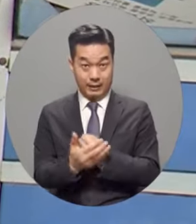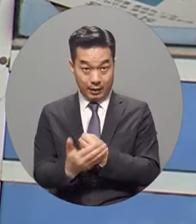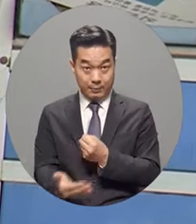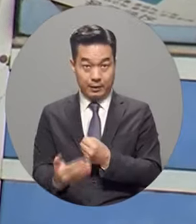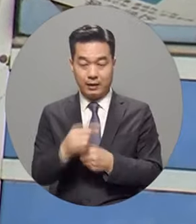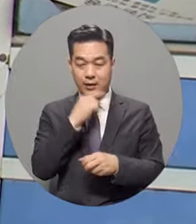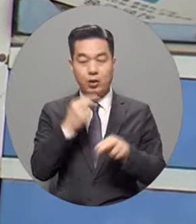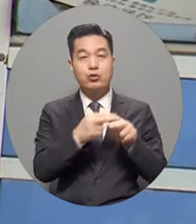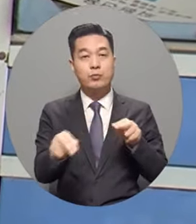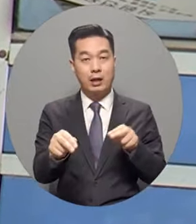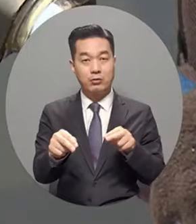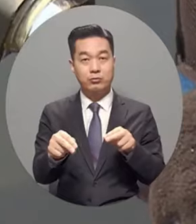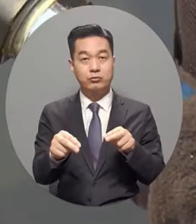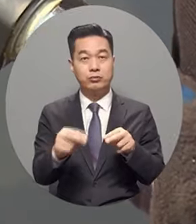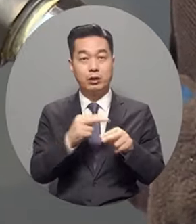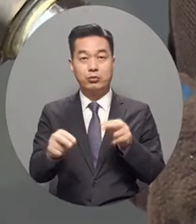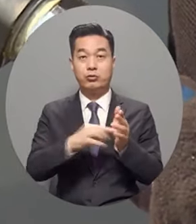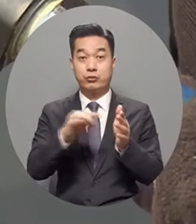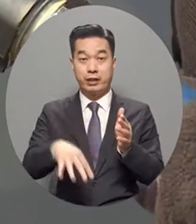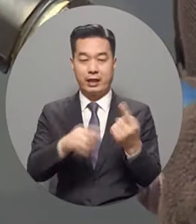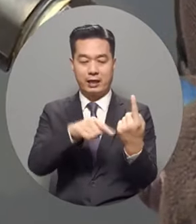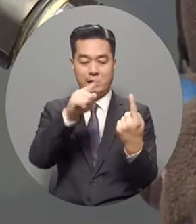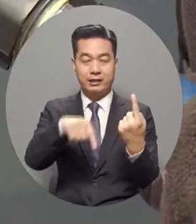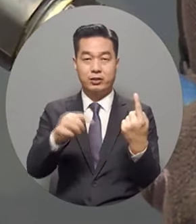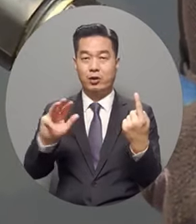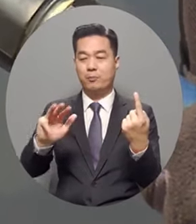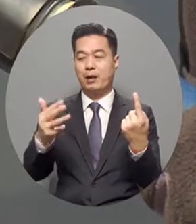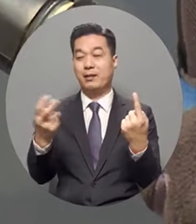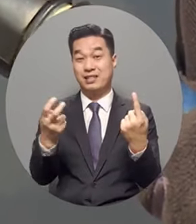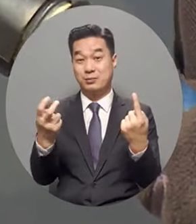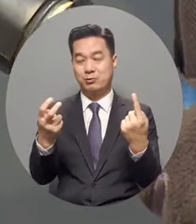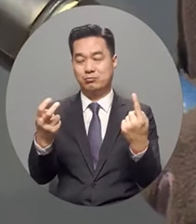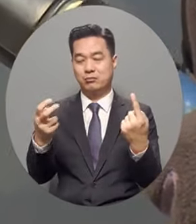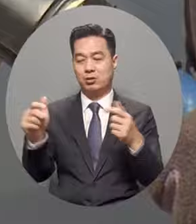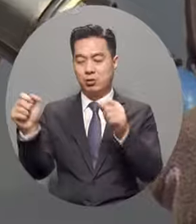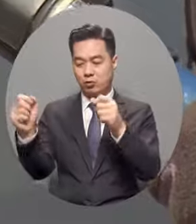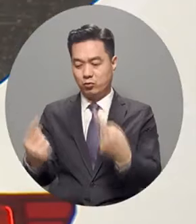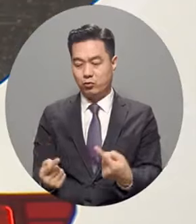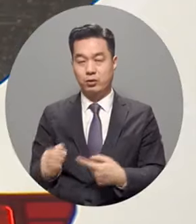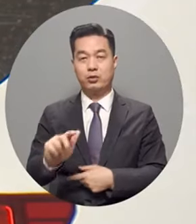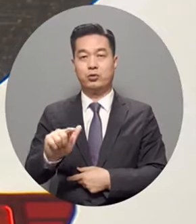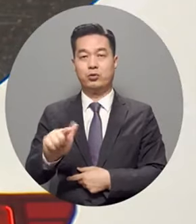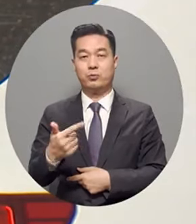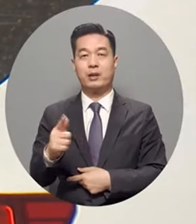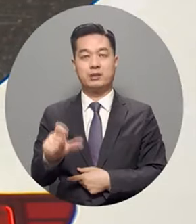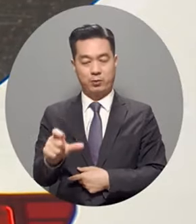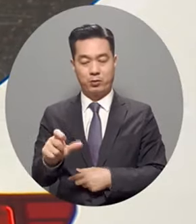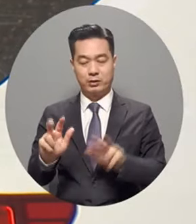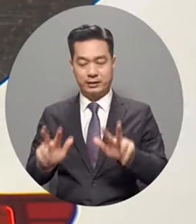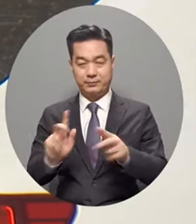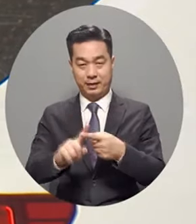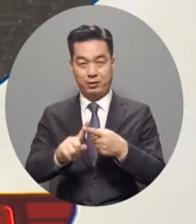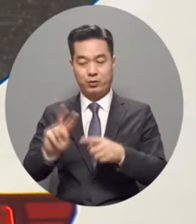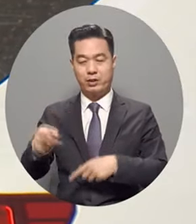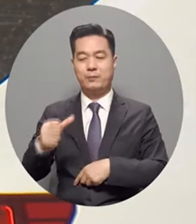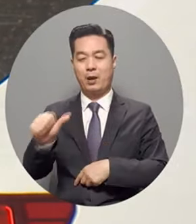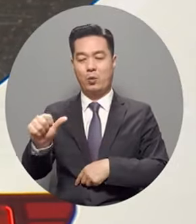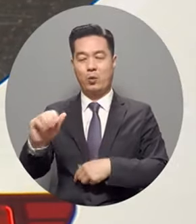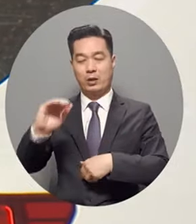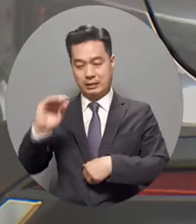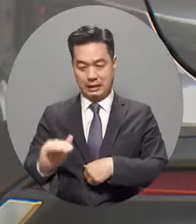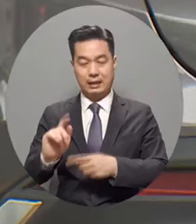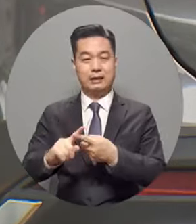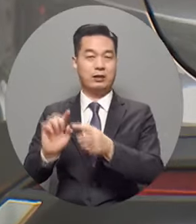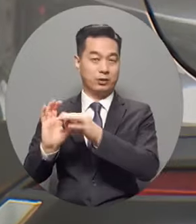휘발 기준 유류세는 리터당 820원 610 원으로 지금처럼 20원 내린 상태로